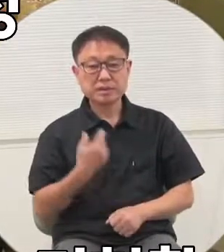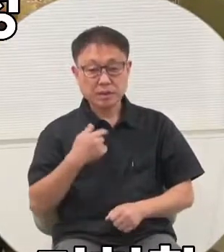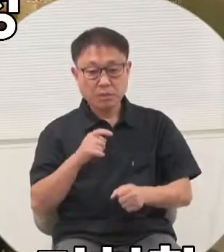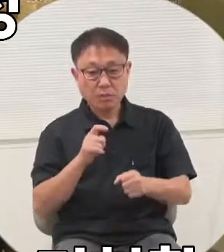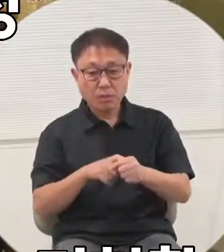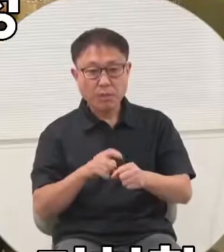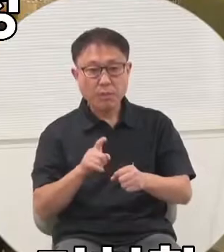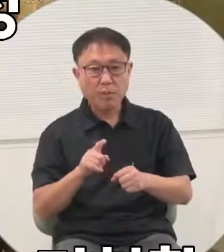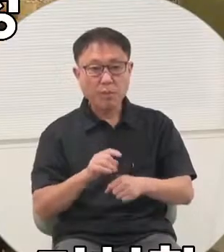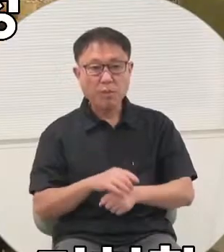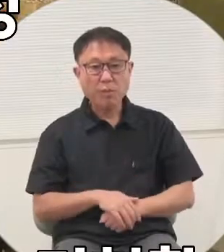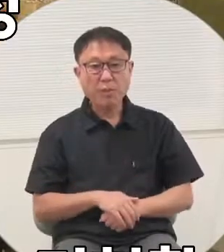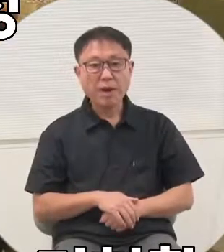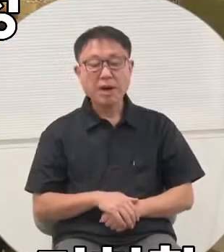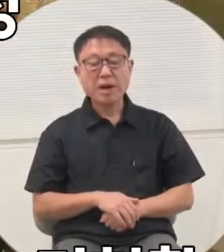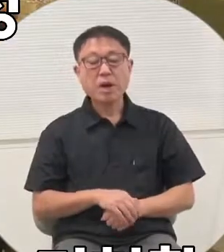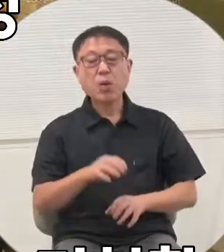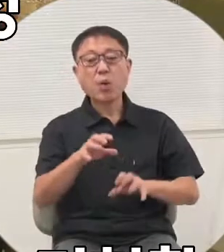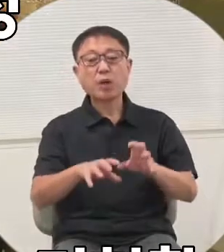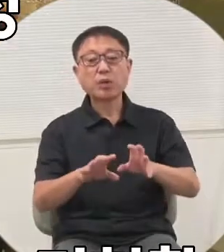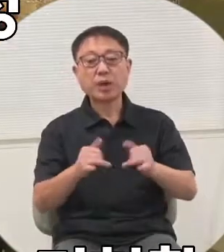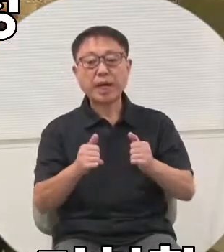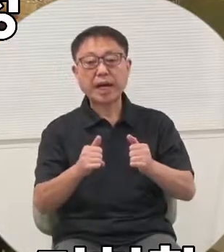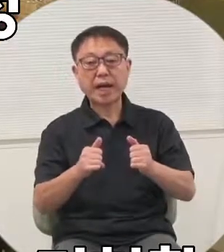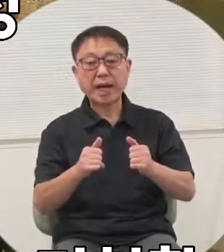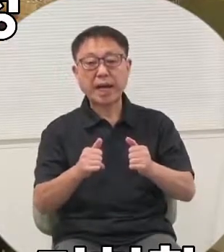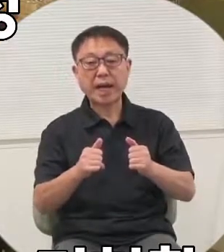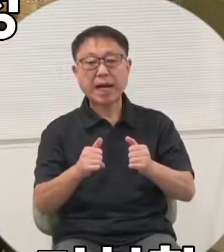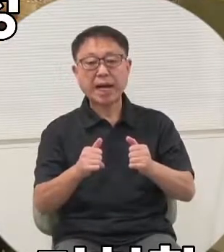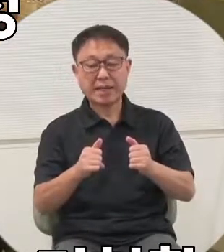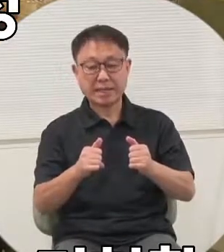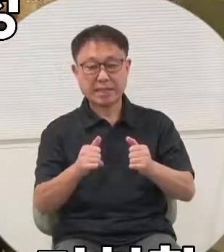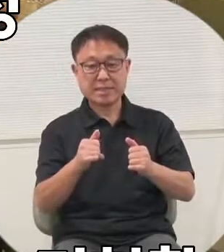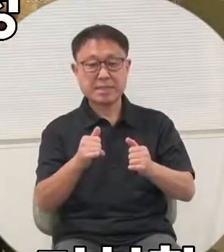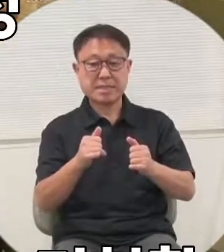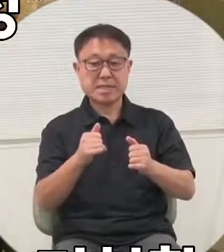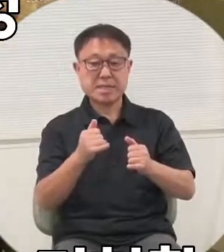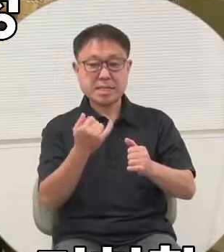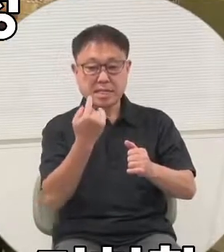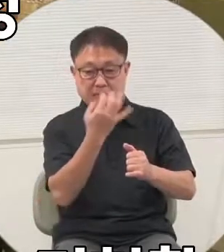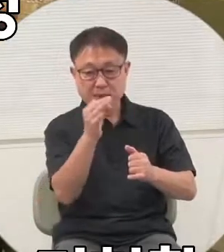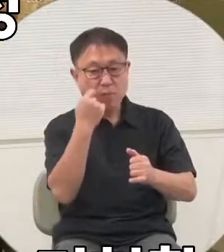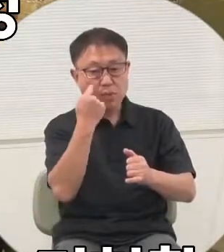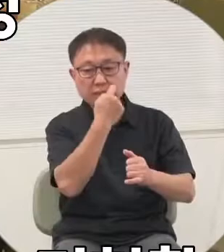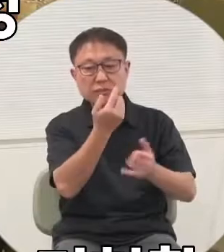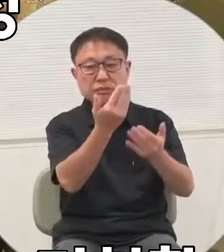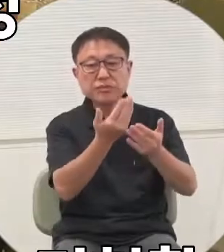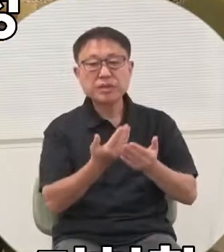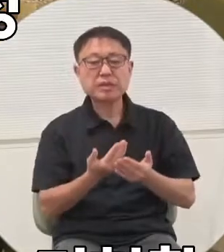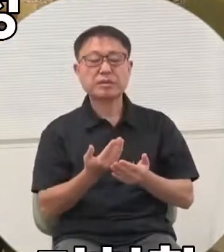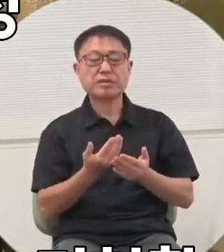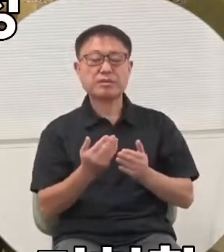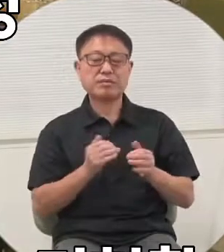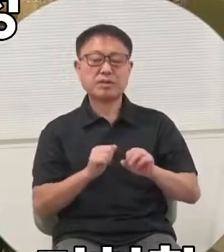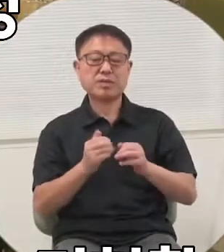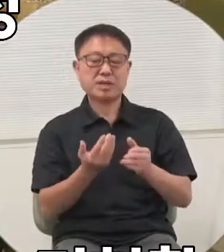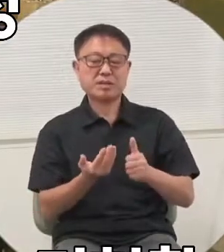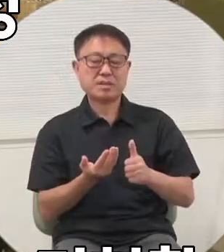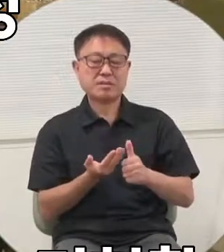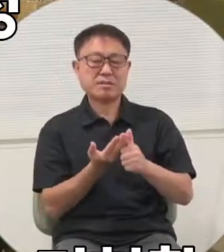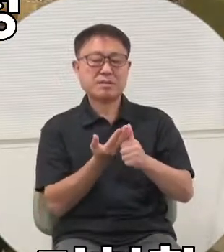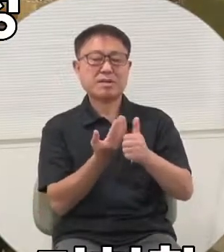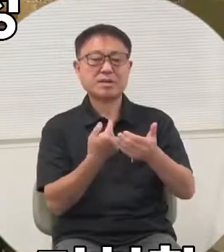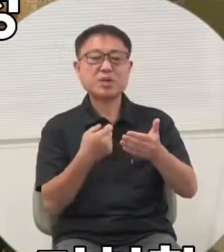있죠. 이런 마을 활동가들의 사회적 인정 보장을 위해서 활동가들의 성장 그리고 서로의 연대를